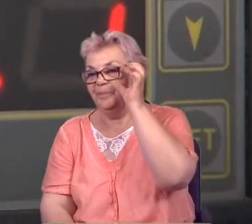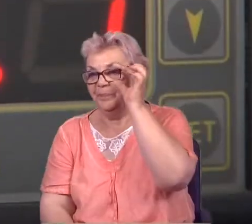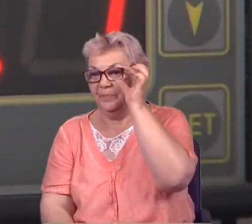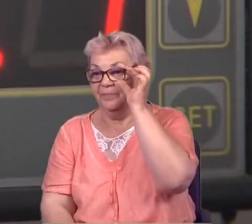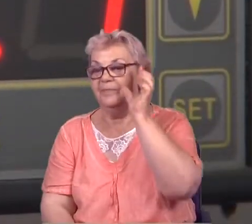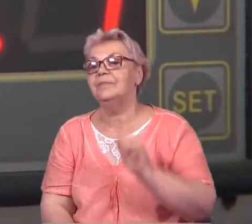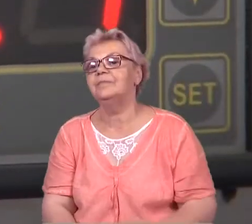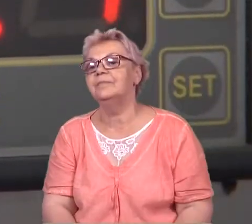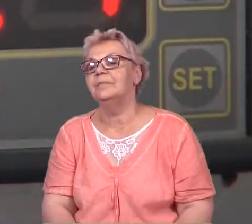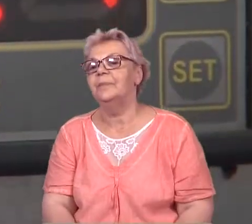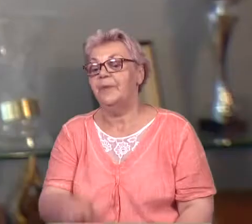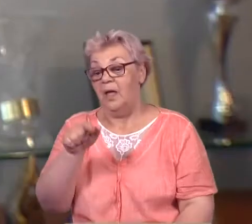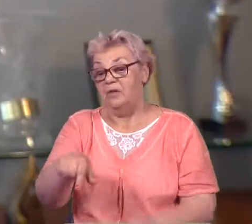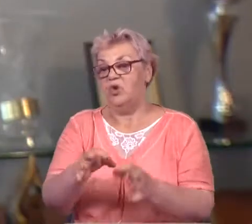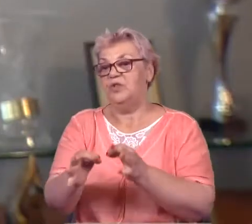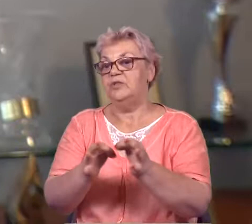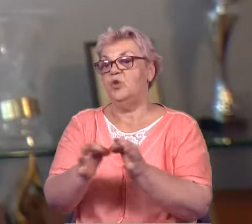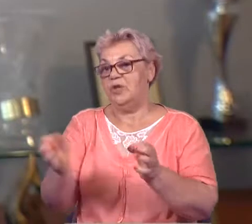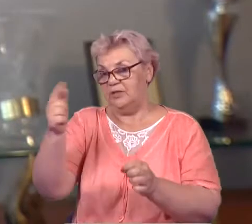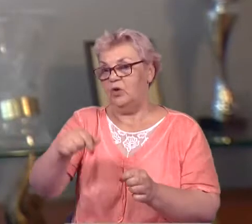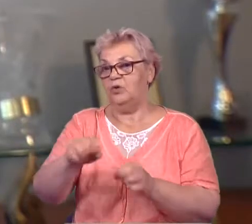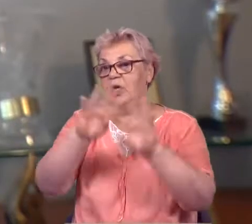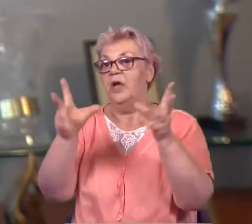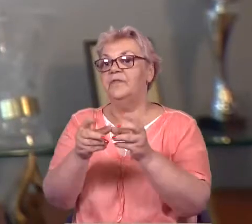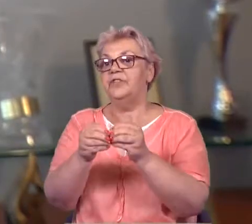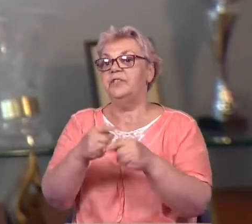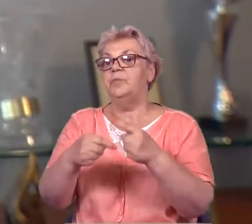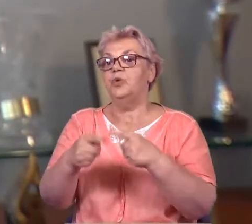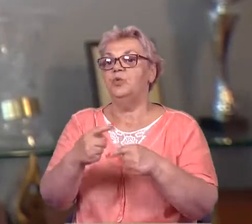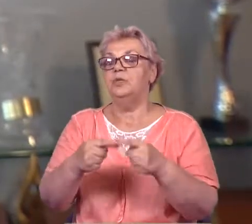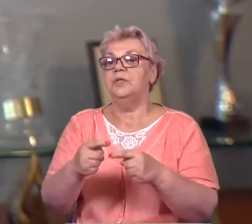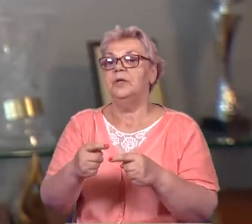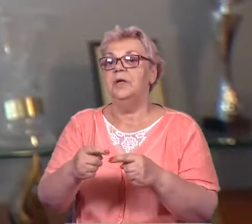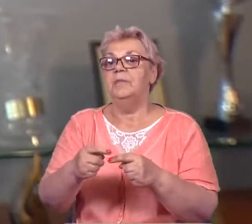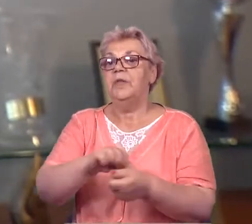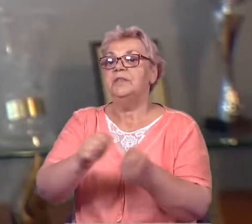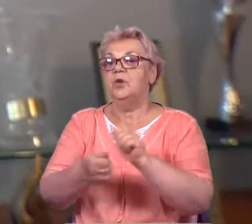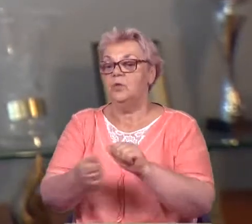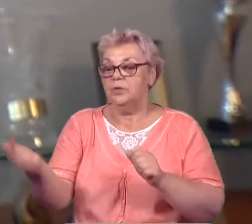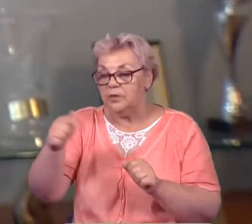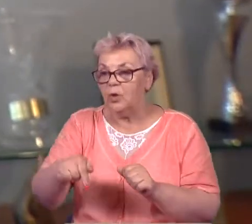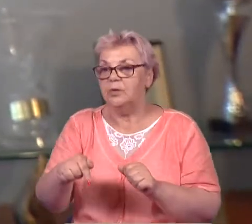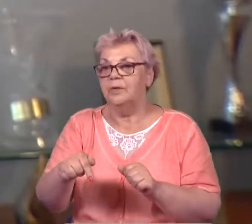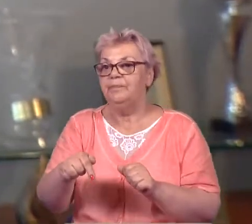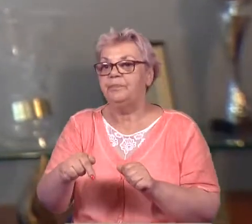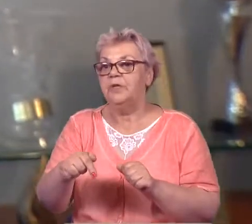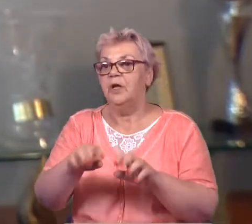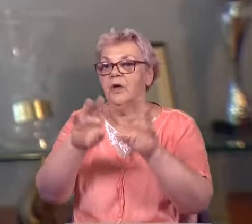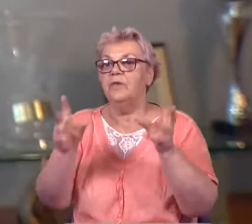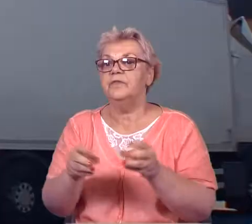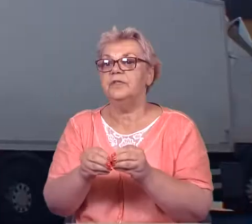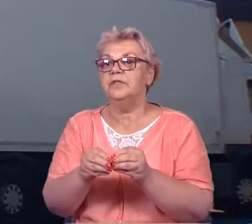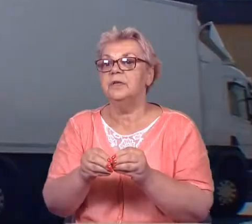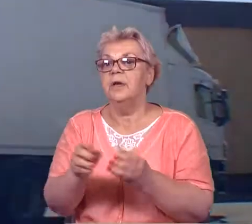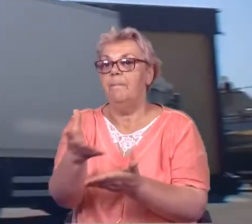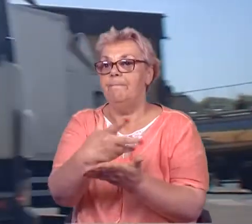To jest historia stąd, ponieważ składniki, których używamy, są składnikami stąd. Mam tu na myśli składniki mleczne, czyli mleko,